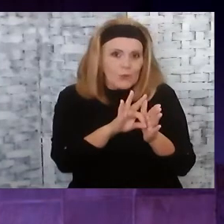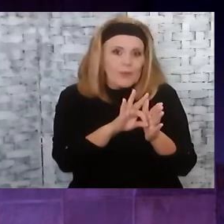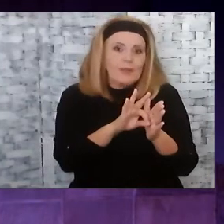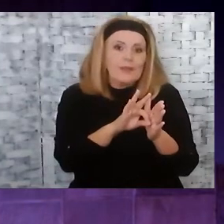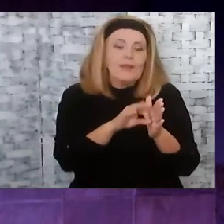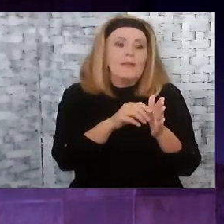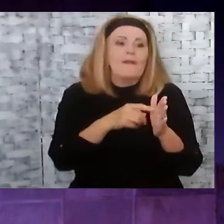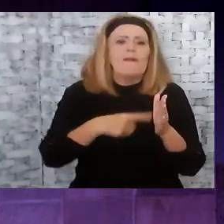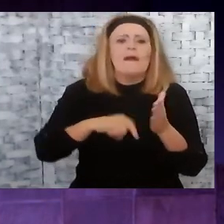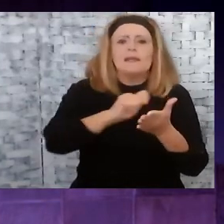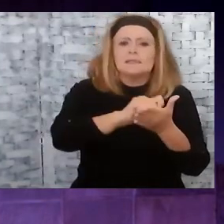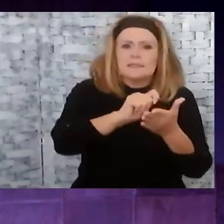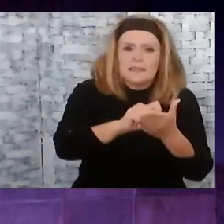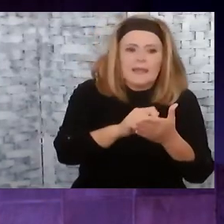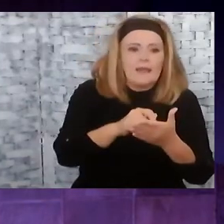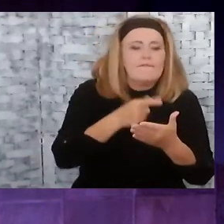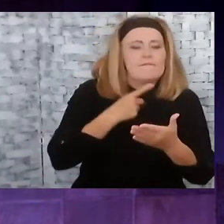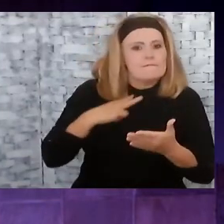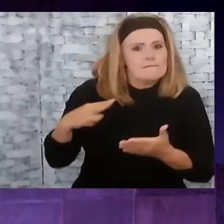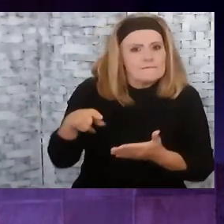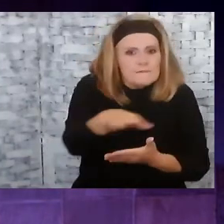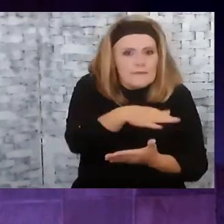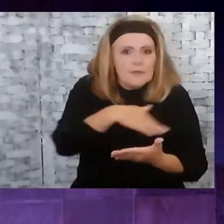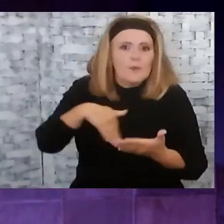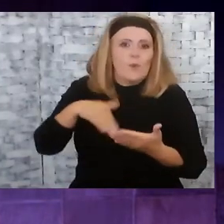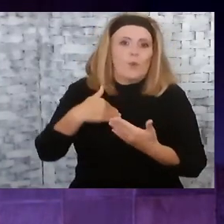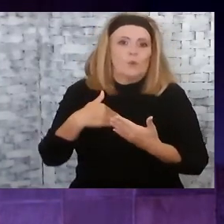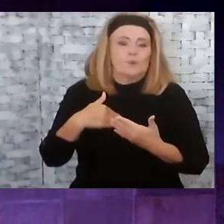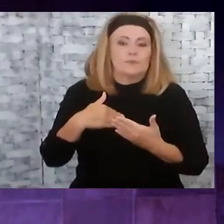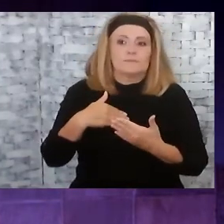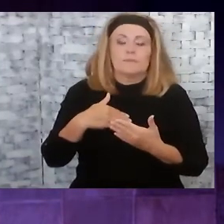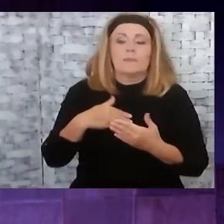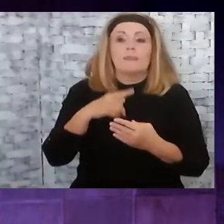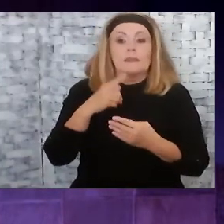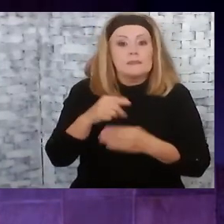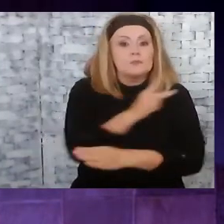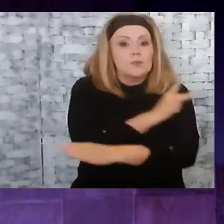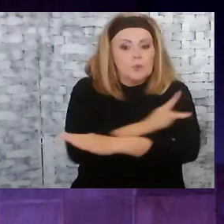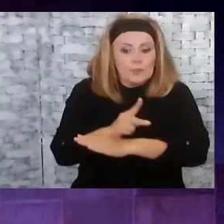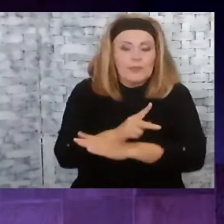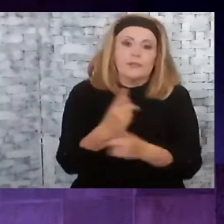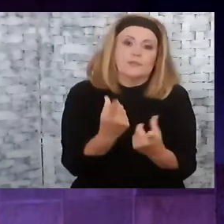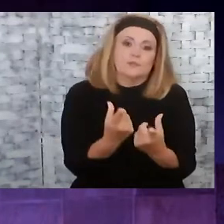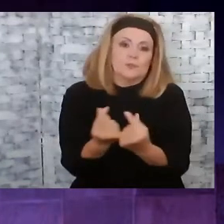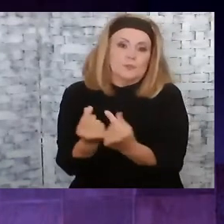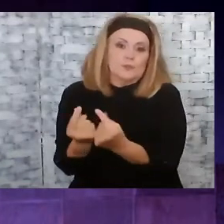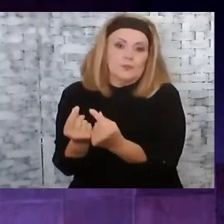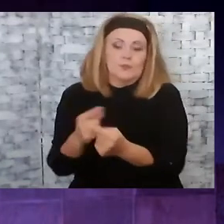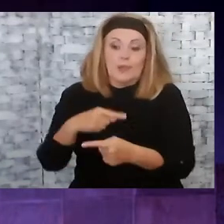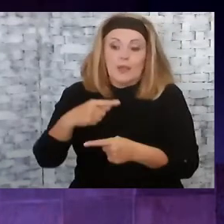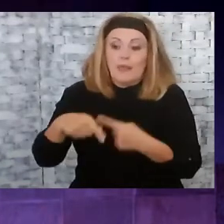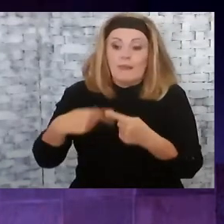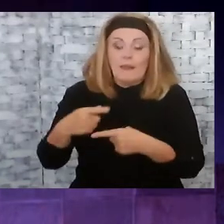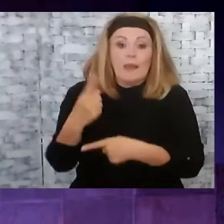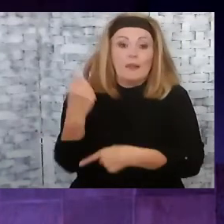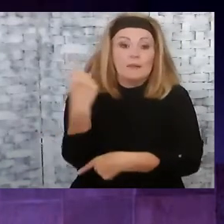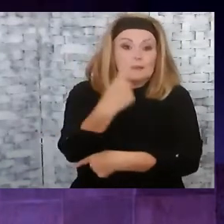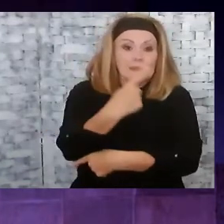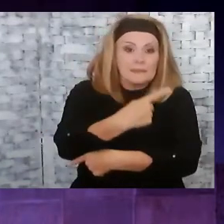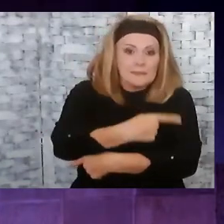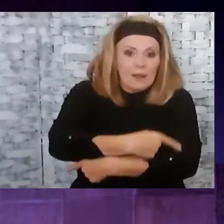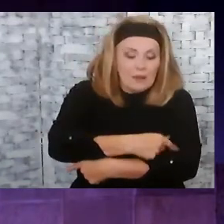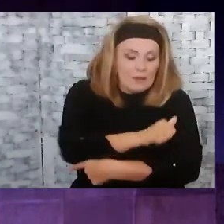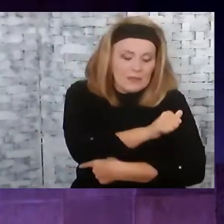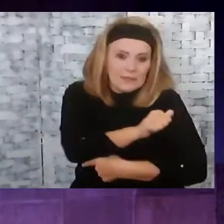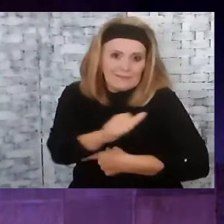van jou. En vriende, dis hoekom ons die reeks so doen. Jy lees self in die week. jy maak ontdekkings, jy gesels met ander